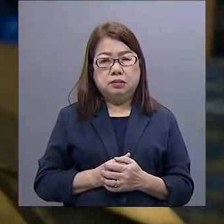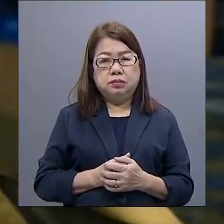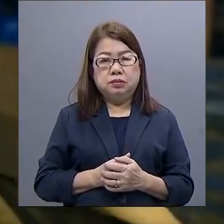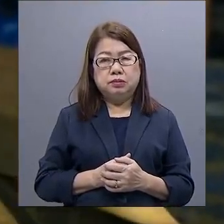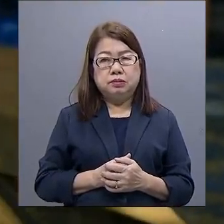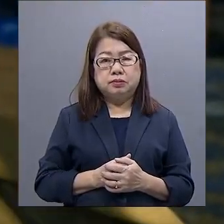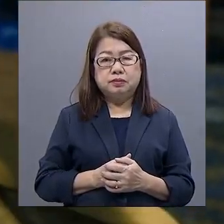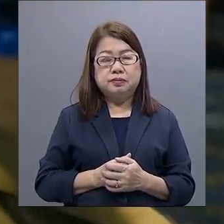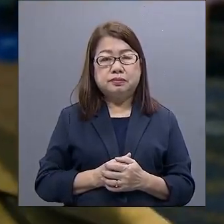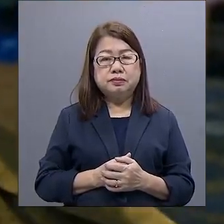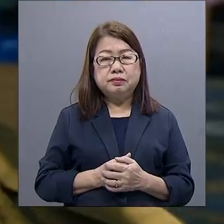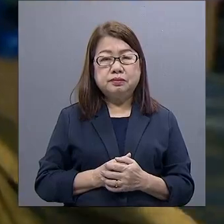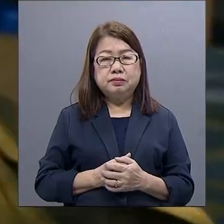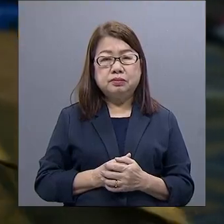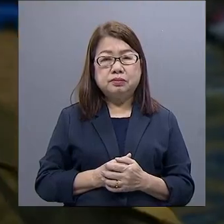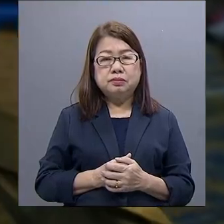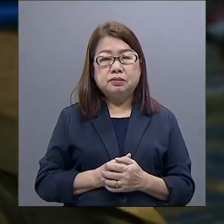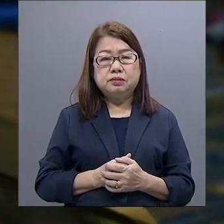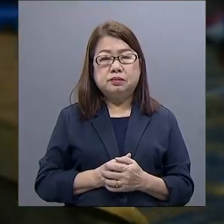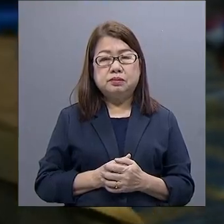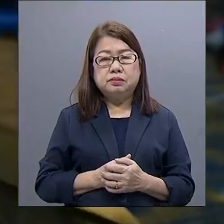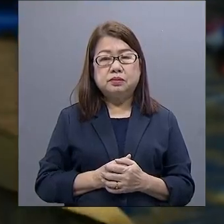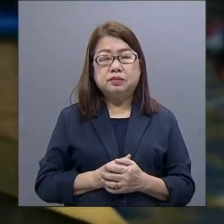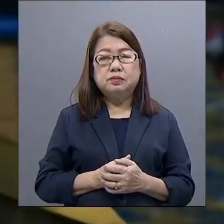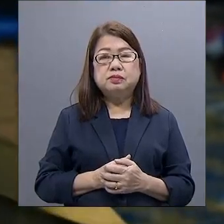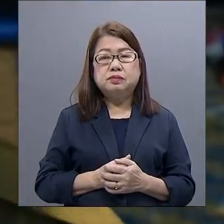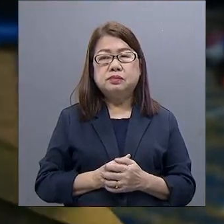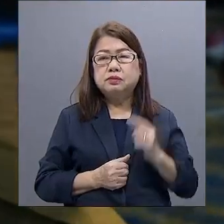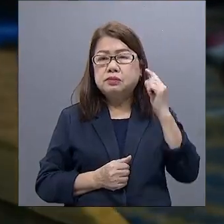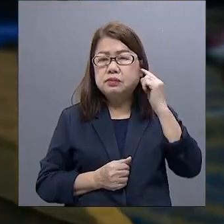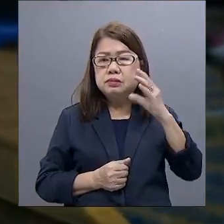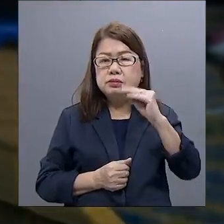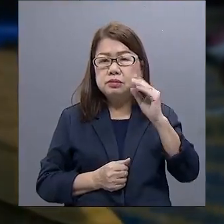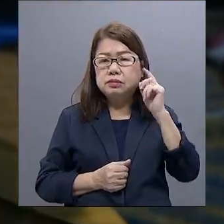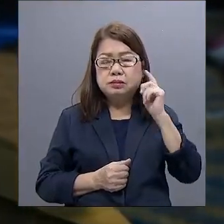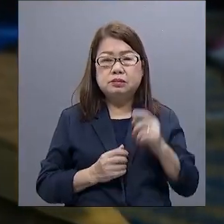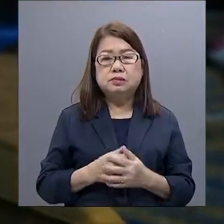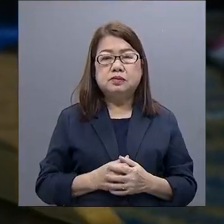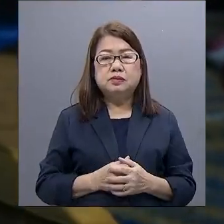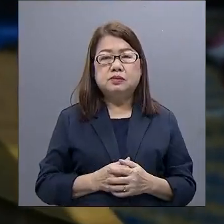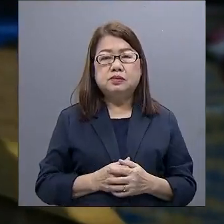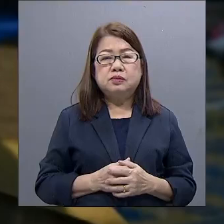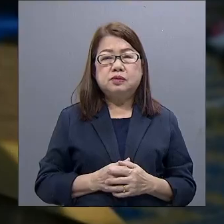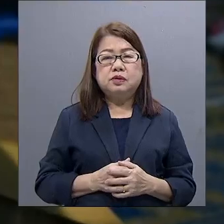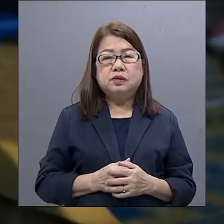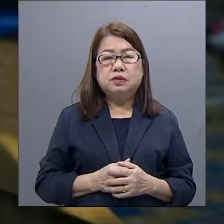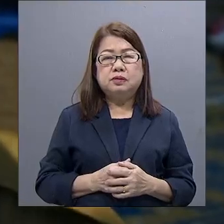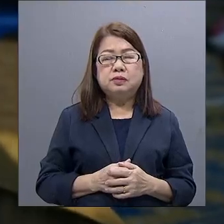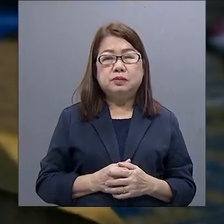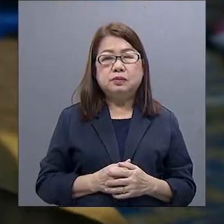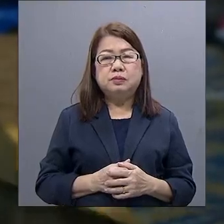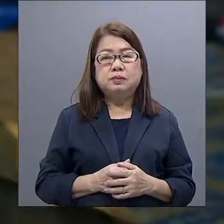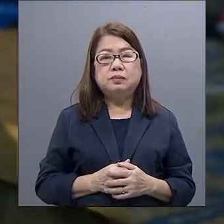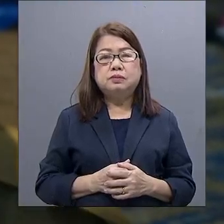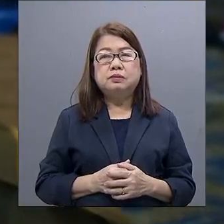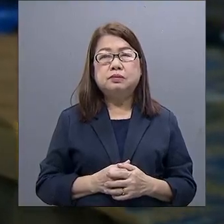ก็เลยลประเทตาลงมันกัน นี้ก็ประหน้ทั้มนยังกลายออกมาป่